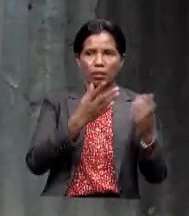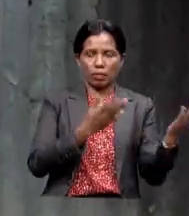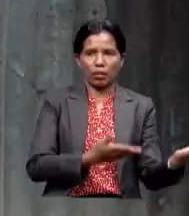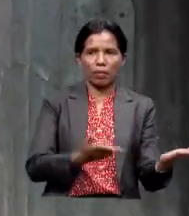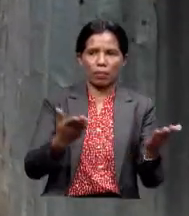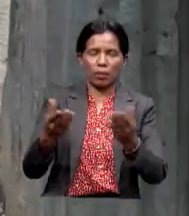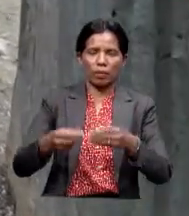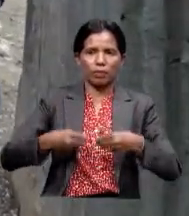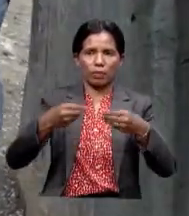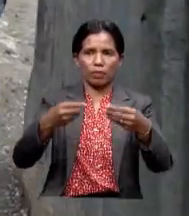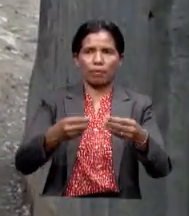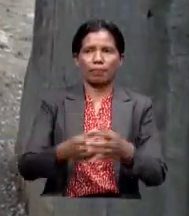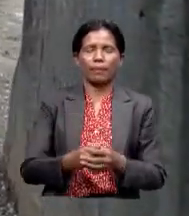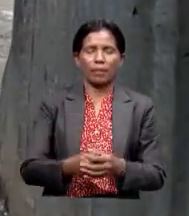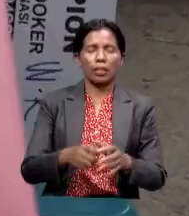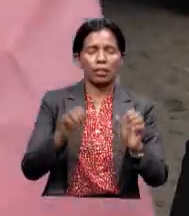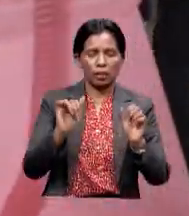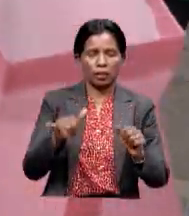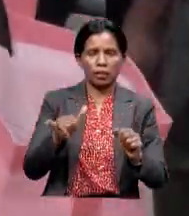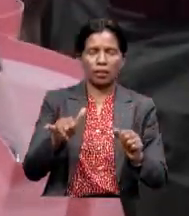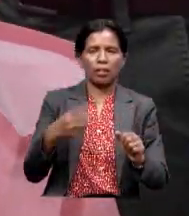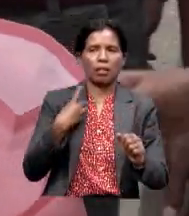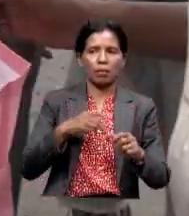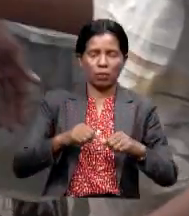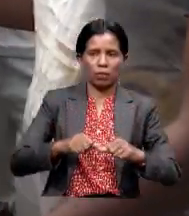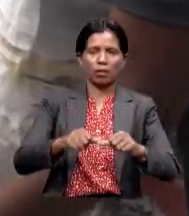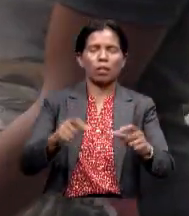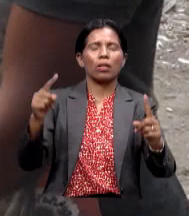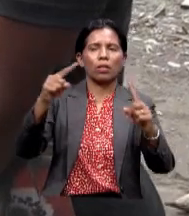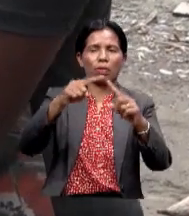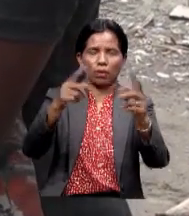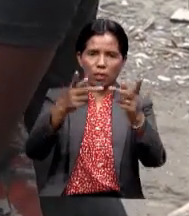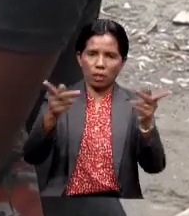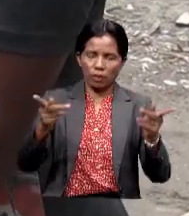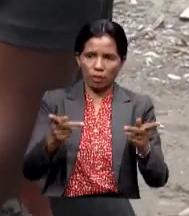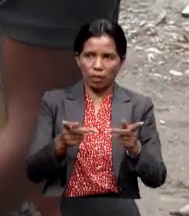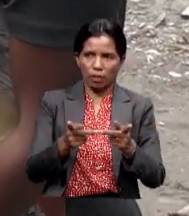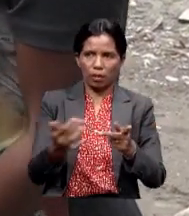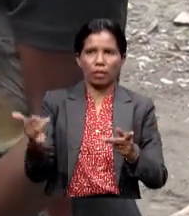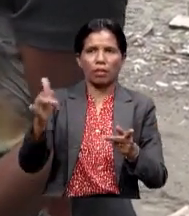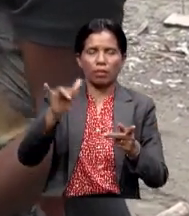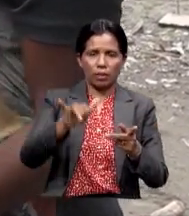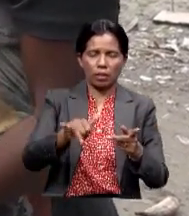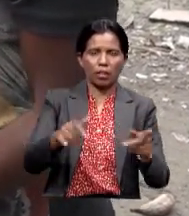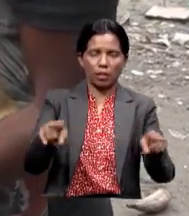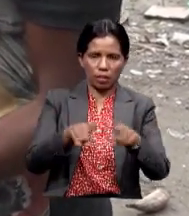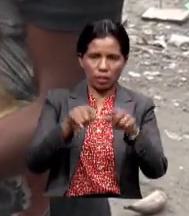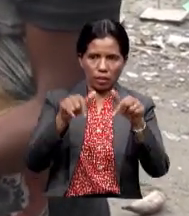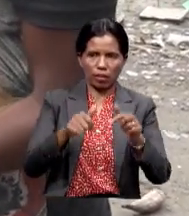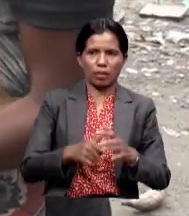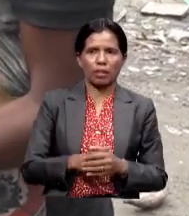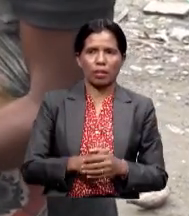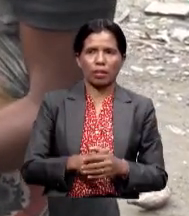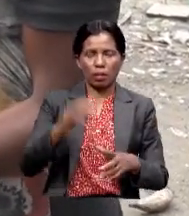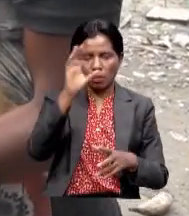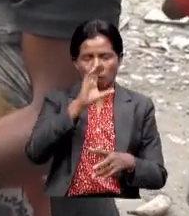ya ne. Sei ami kontinua. Kuntunua me sami hakarak to ai hafating nebe maka aria rurai sane sane. Identifika